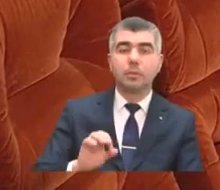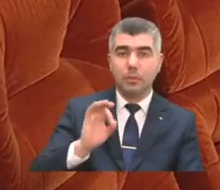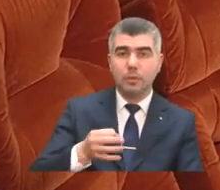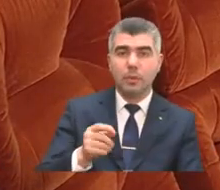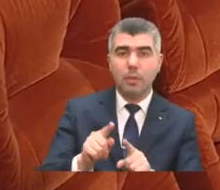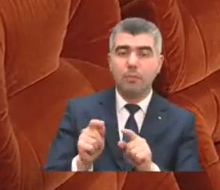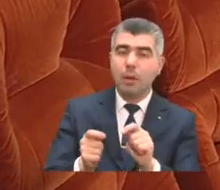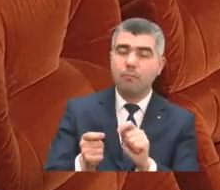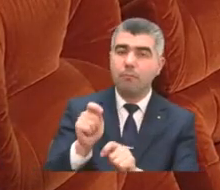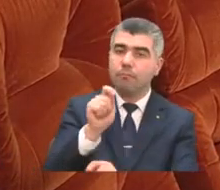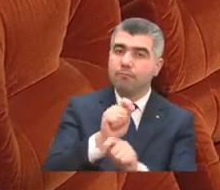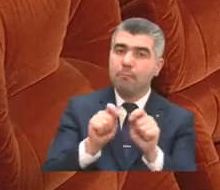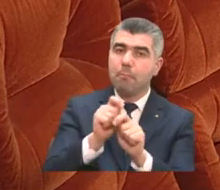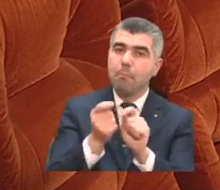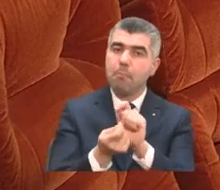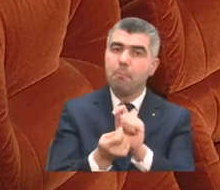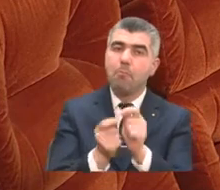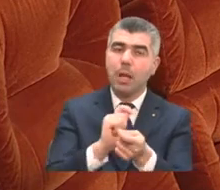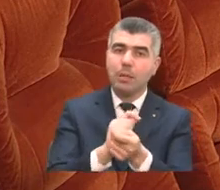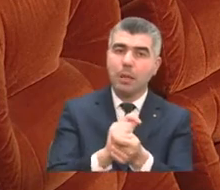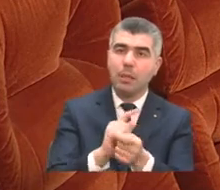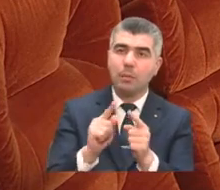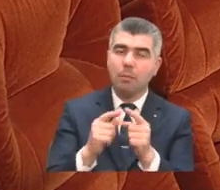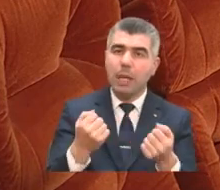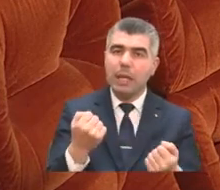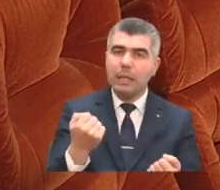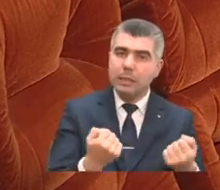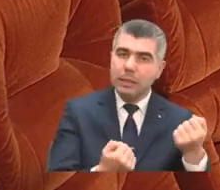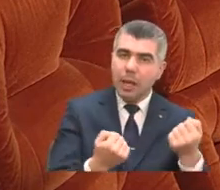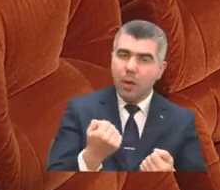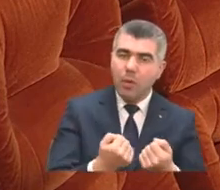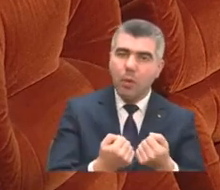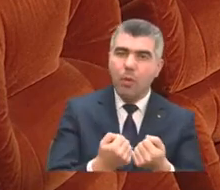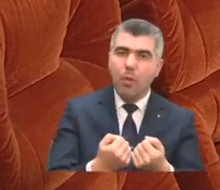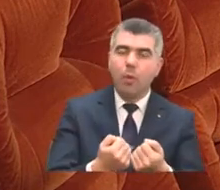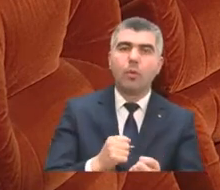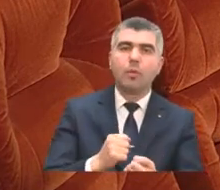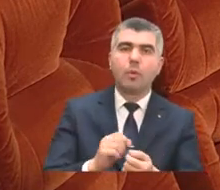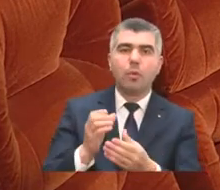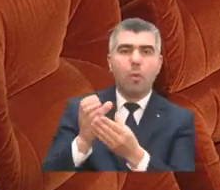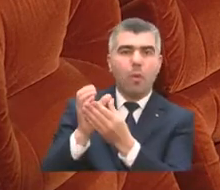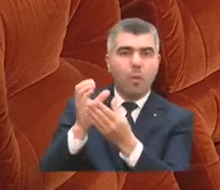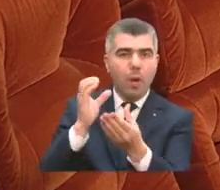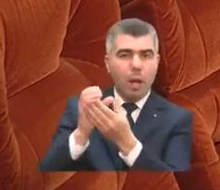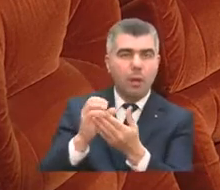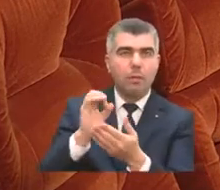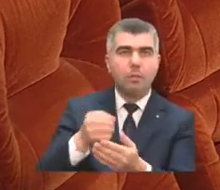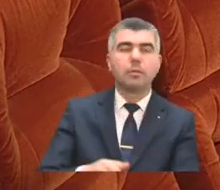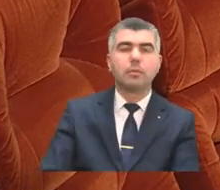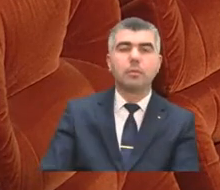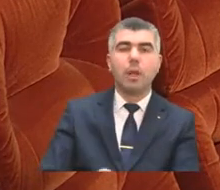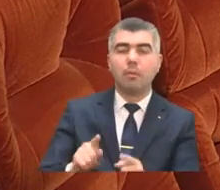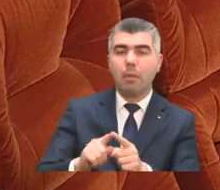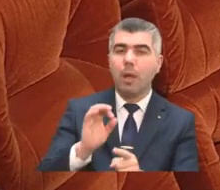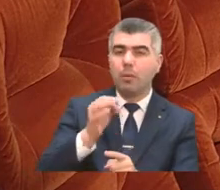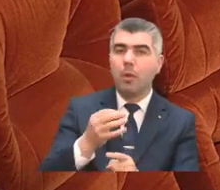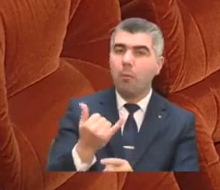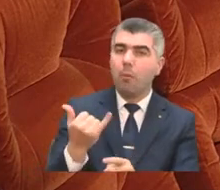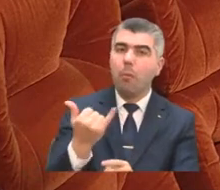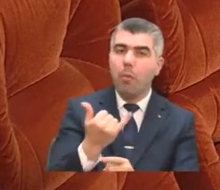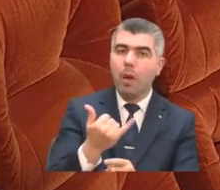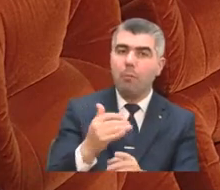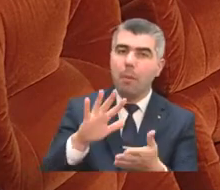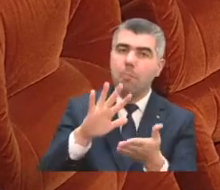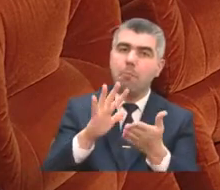النقل الطرقي ديال البضائع وديال المسافرين، وباش نحسنوا من مؤشرات السلامه الطرقيه والنجاعه الطاقيه وحمايه